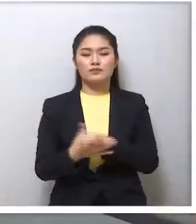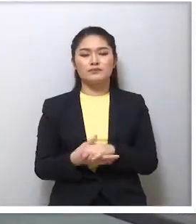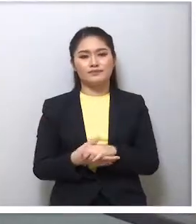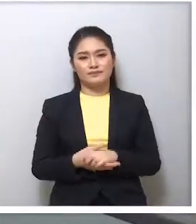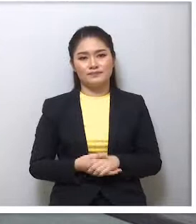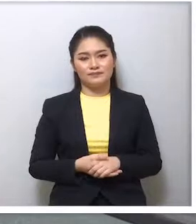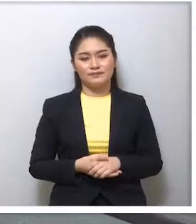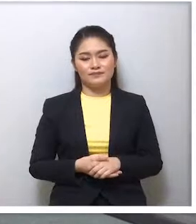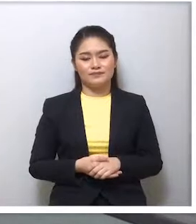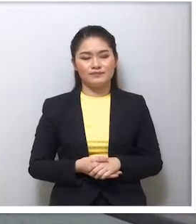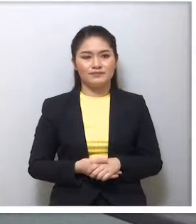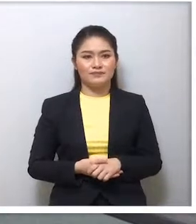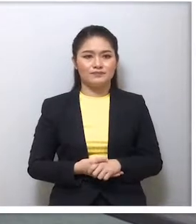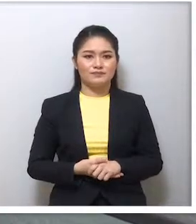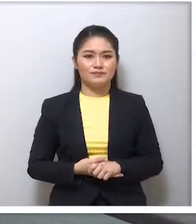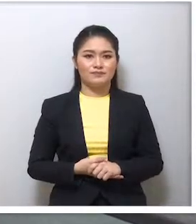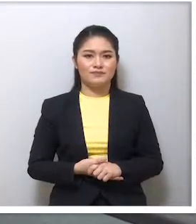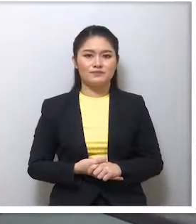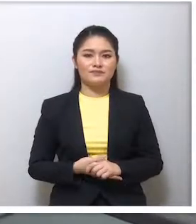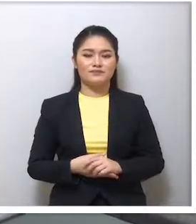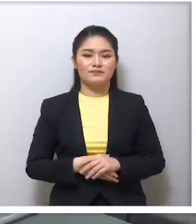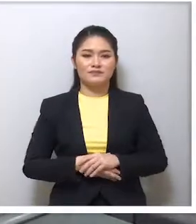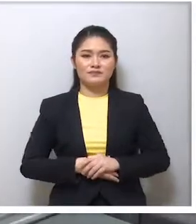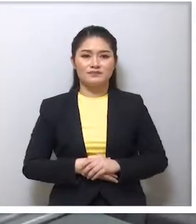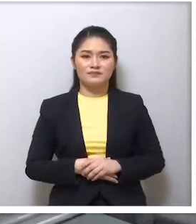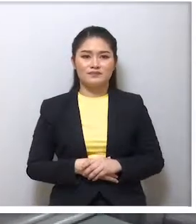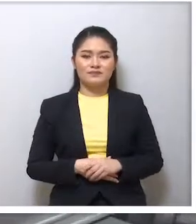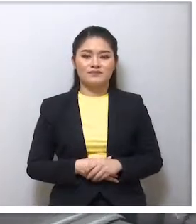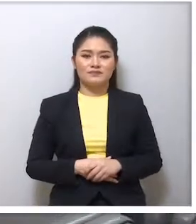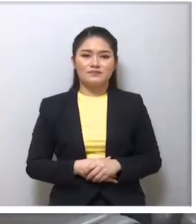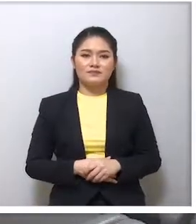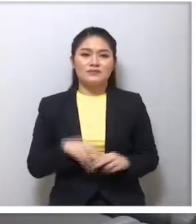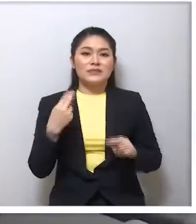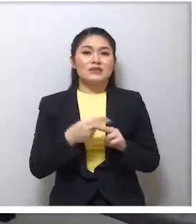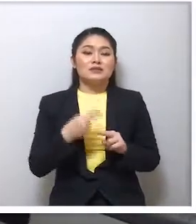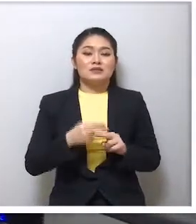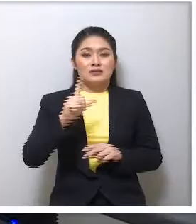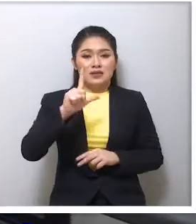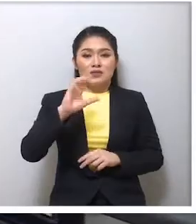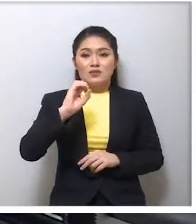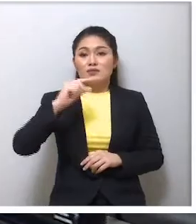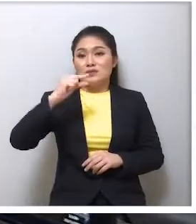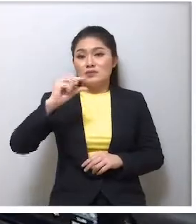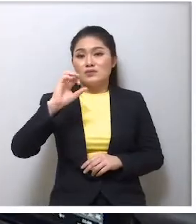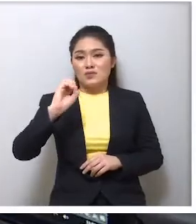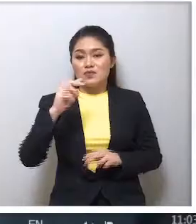ฟลเดอร์ครูตั้งโฟลเดอร์ชื่อโลโก้